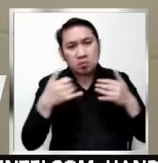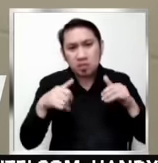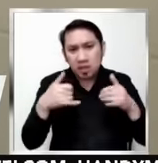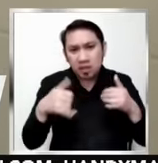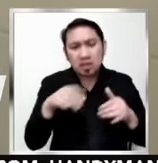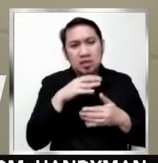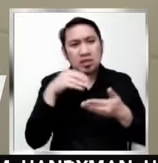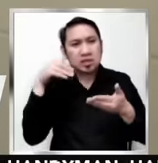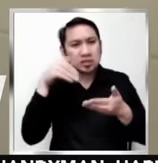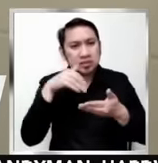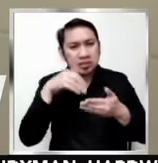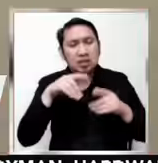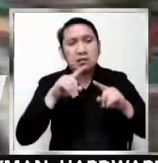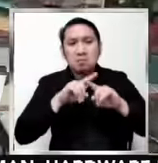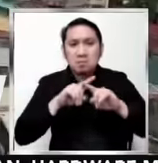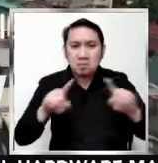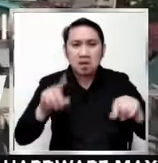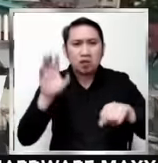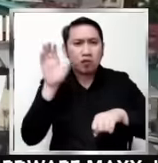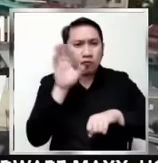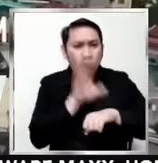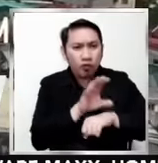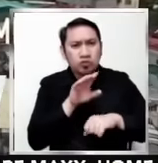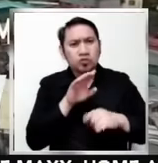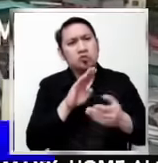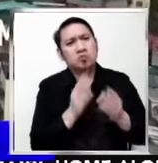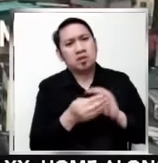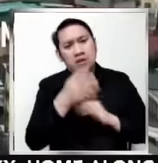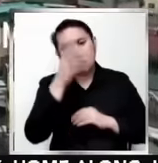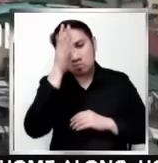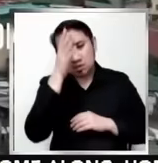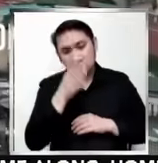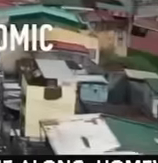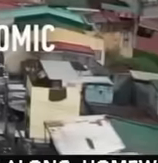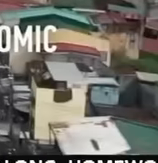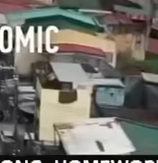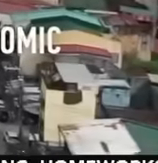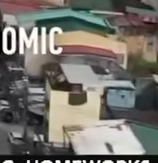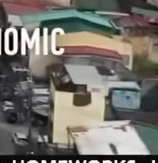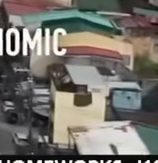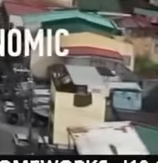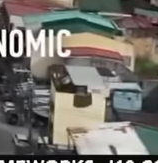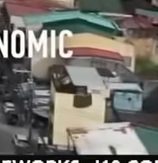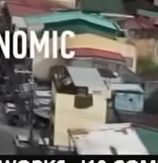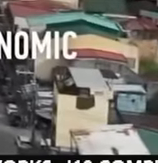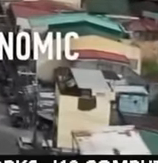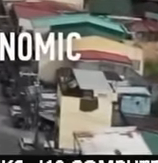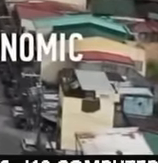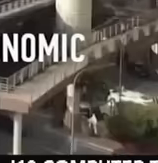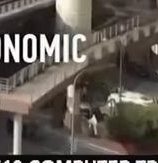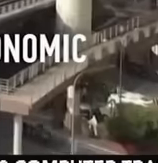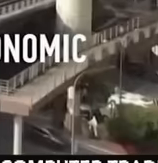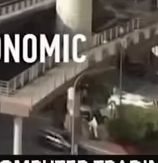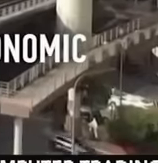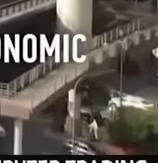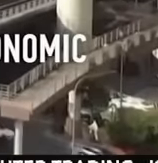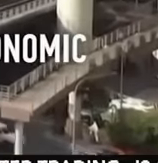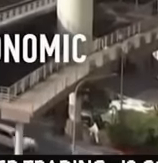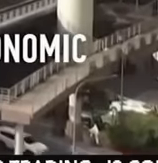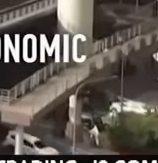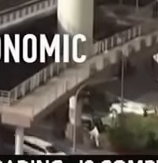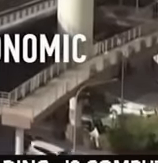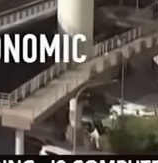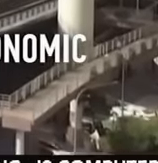are forced to be parents. Sa datos ng Save the Children Philippines, base sa pag-aaral ng National Economic and Development Authority, umaabot